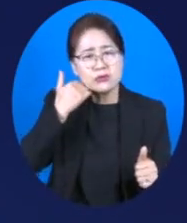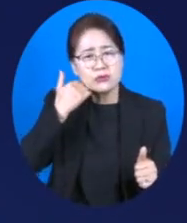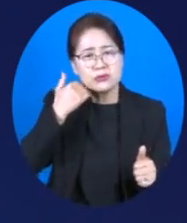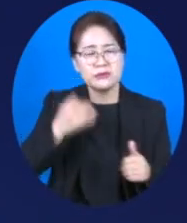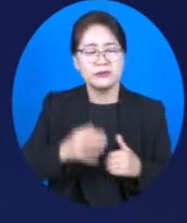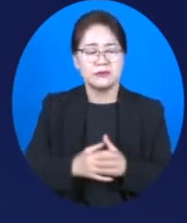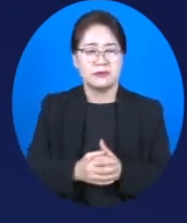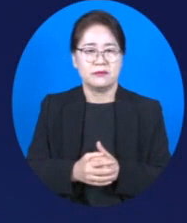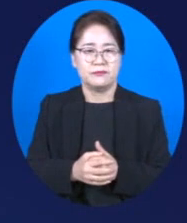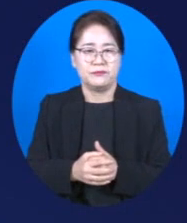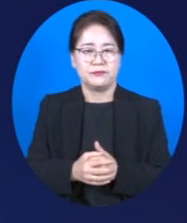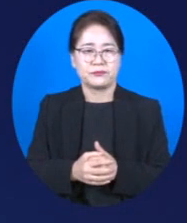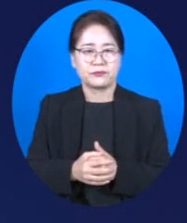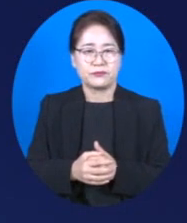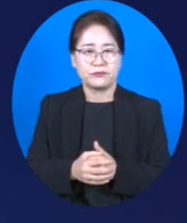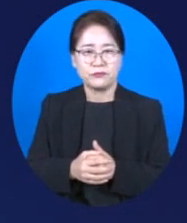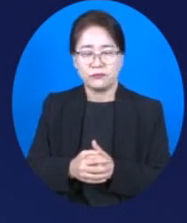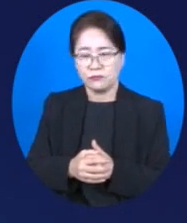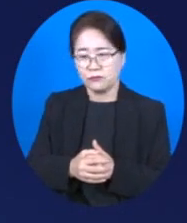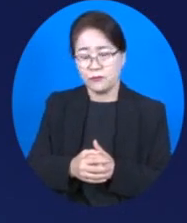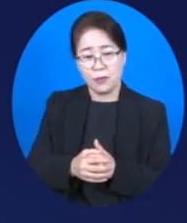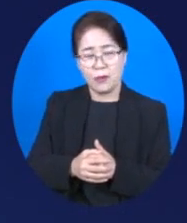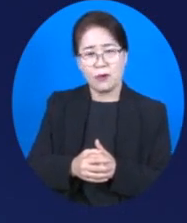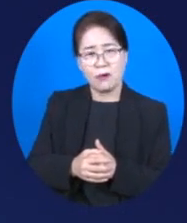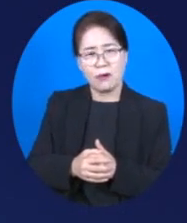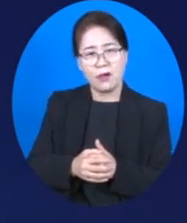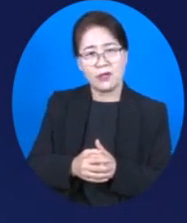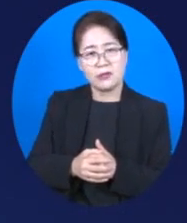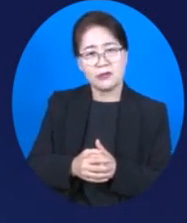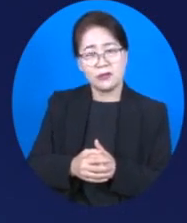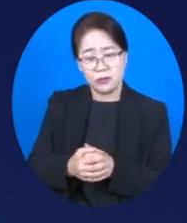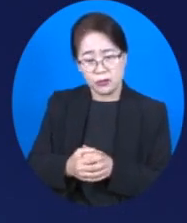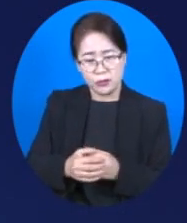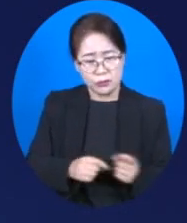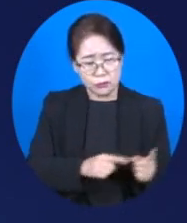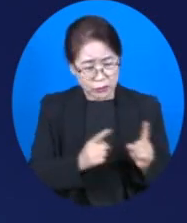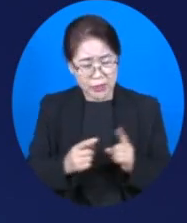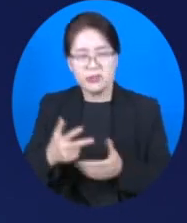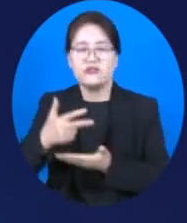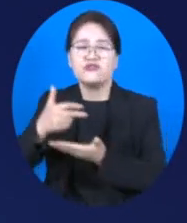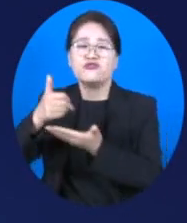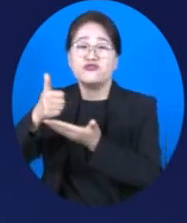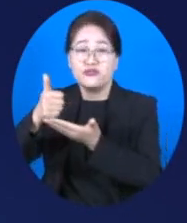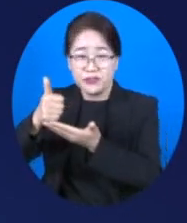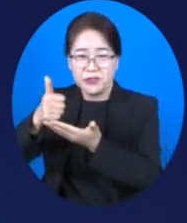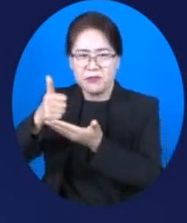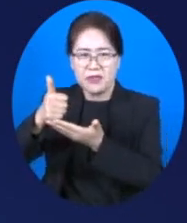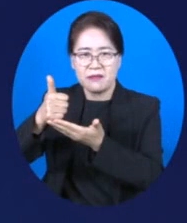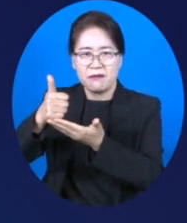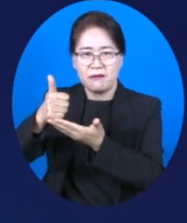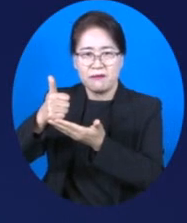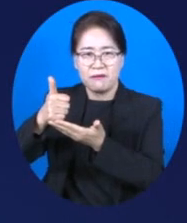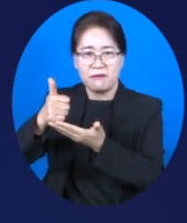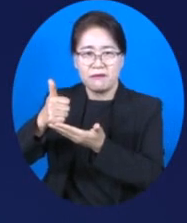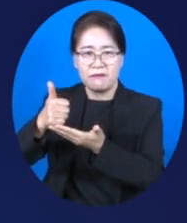여기서 나는 뭐 물어볼 것도 없어요. 부활하신 주님이십니다. 부활하신 주님께서